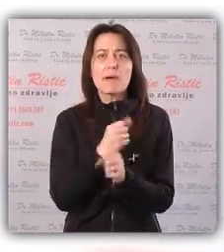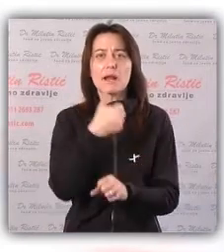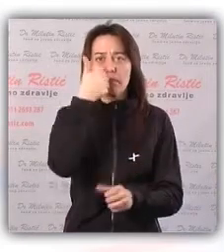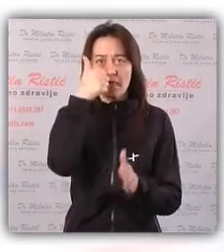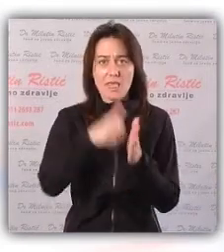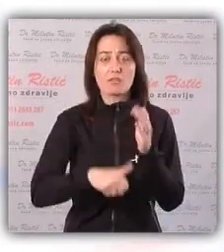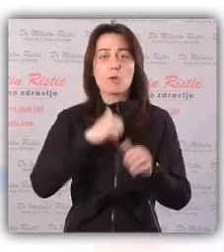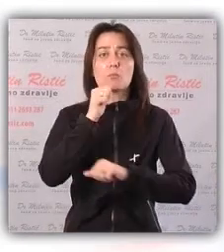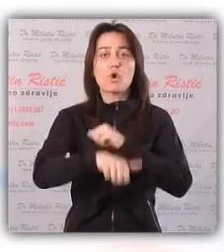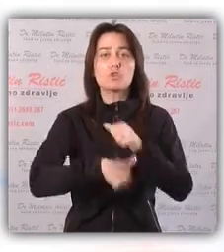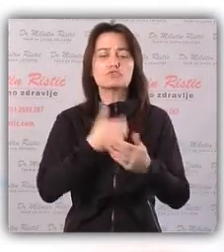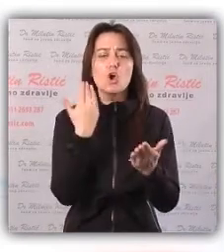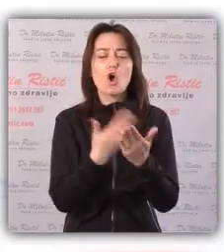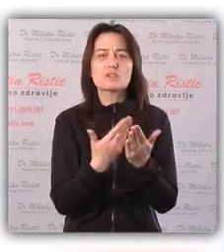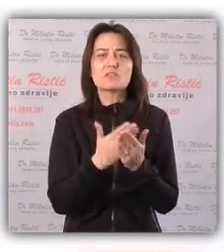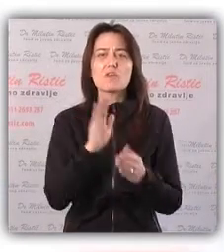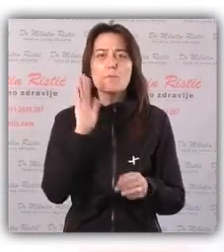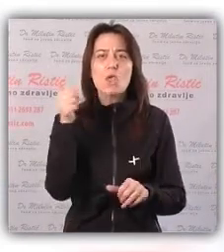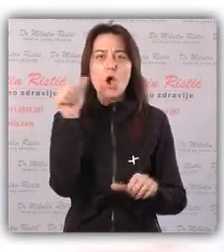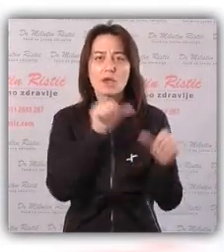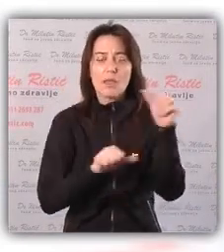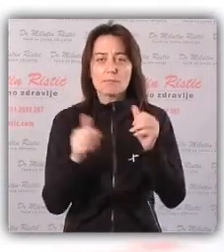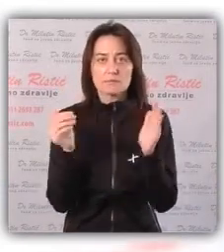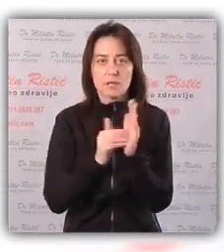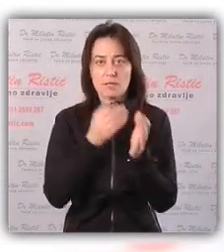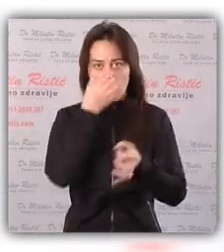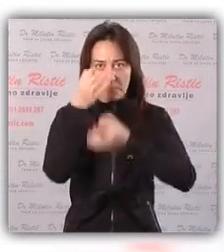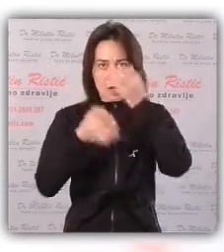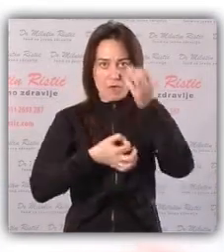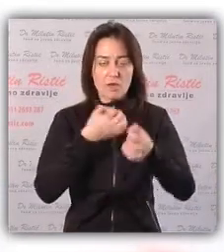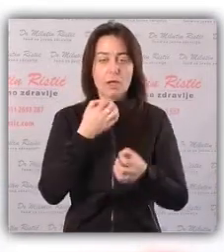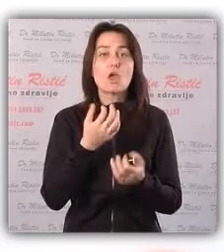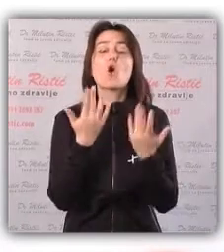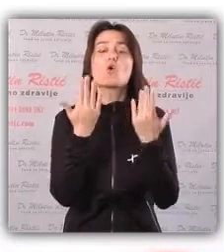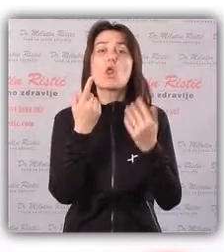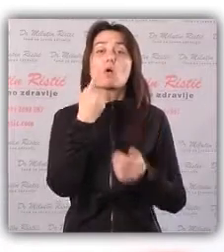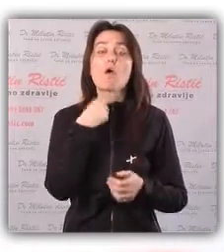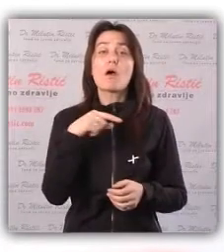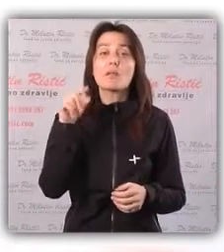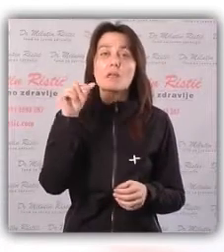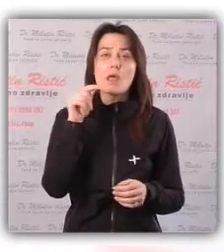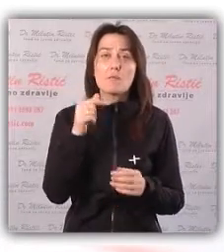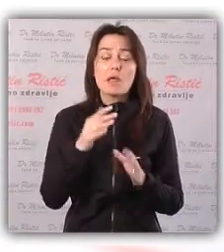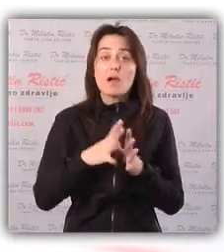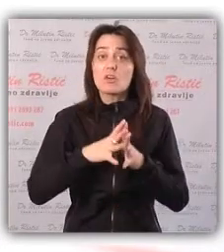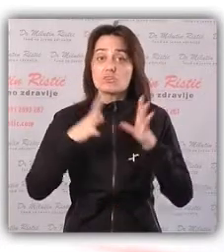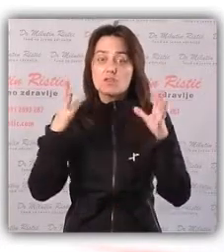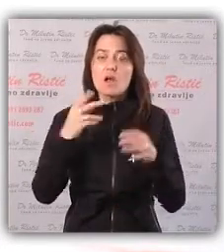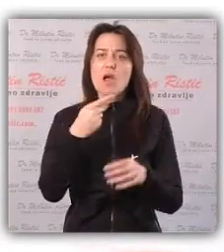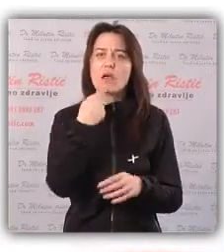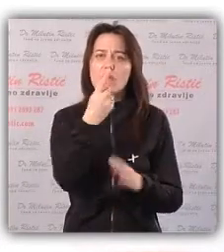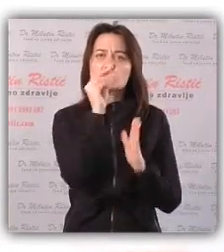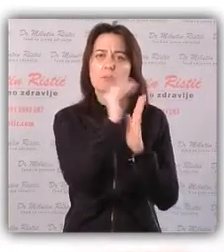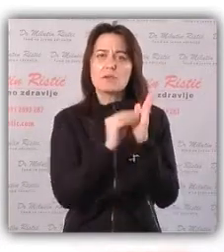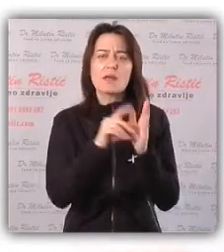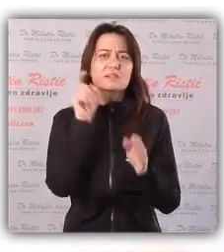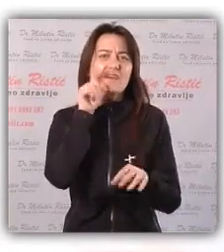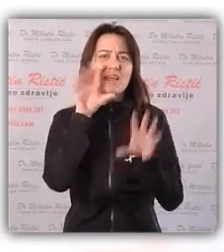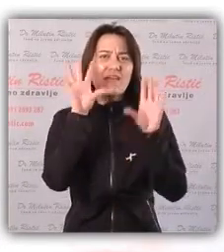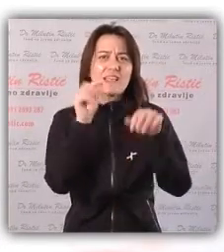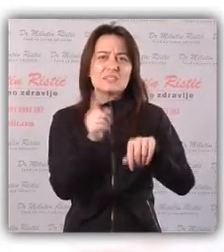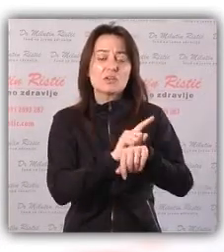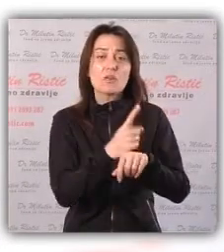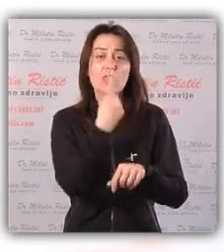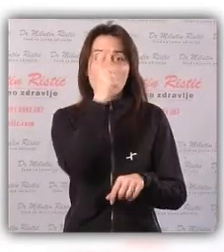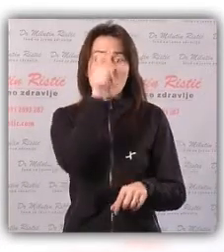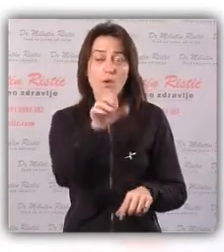života, potrebno je da barem jednom godišnje proveri osnovne biohemijske analize. O tome koliko je dijabetes u ekspanziji govori podatak